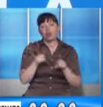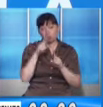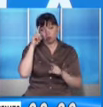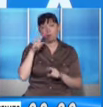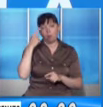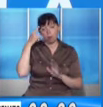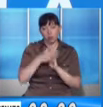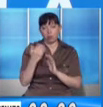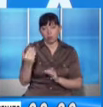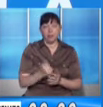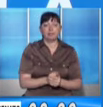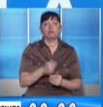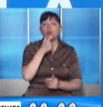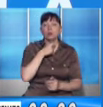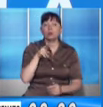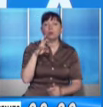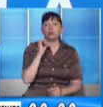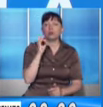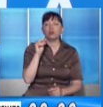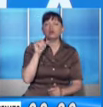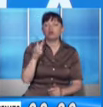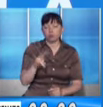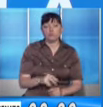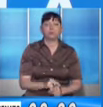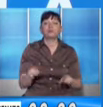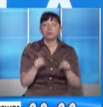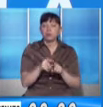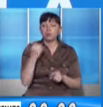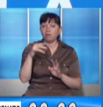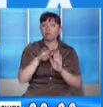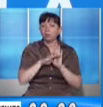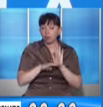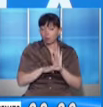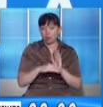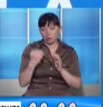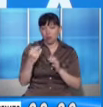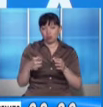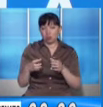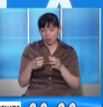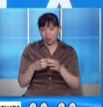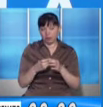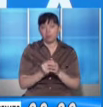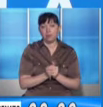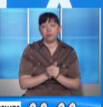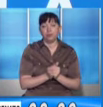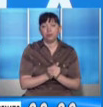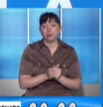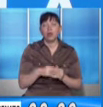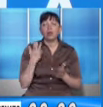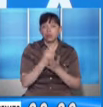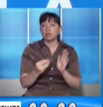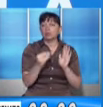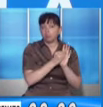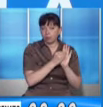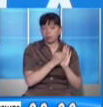domnul Perciun. Vă rog. Așa, în programul electoral al partidului dumneavoastră se